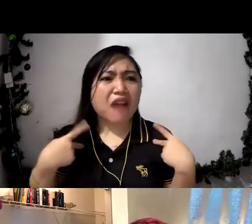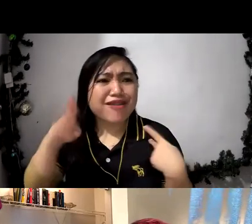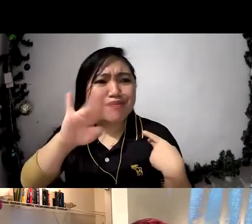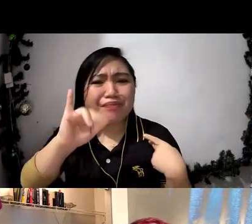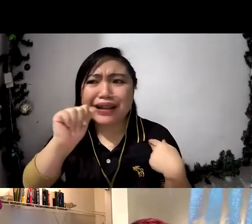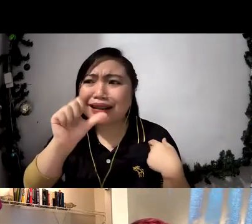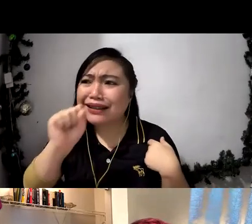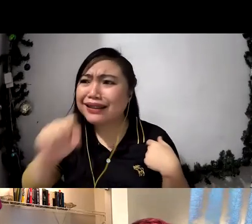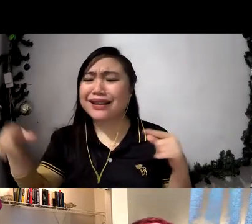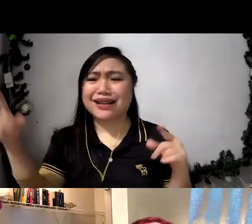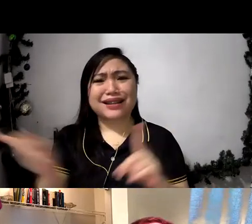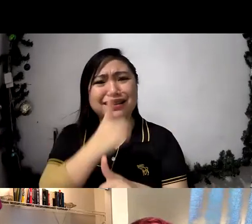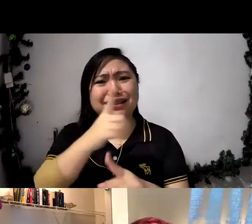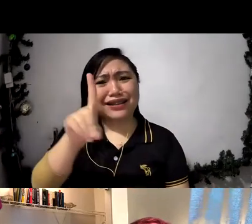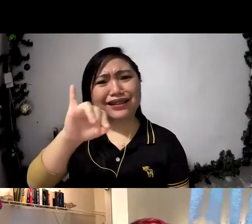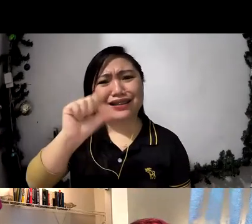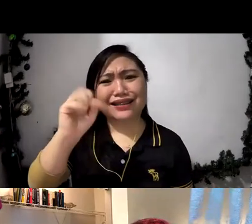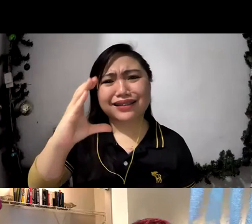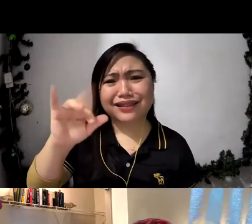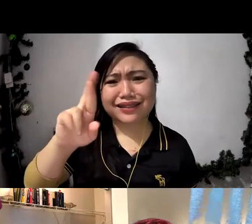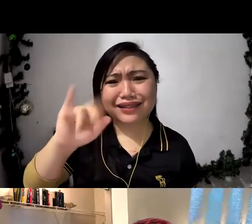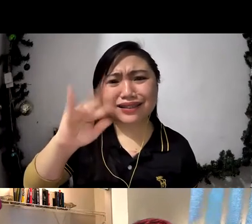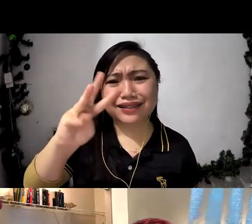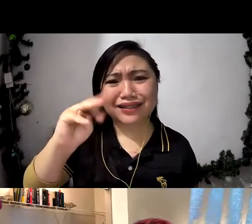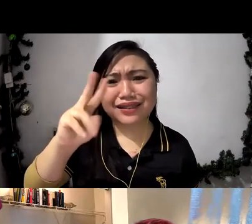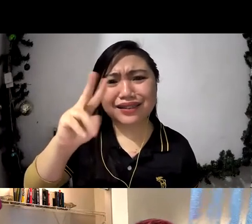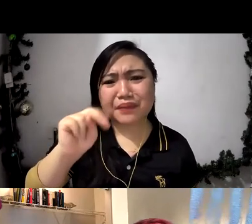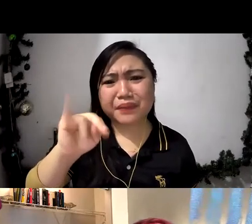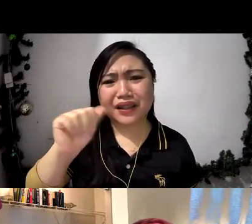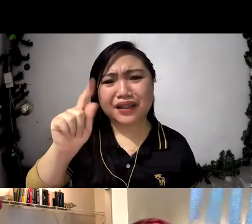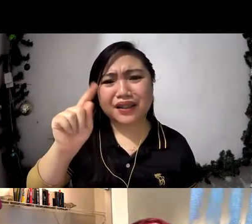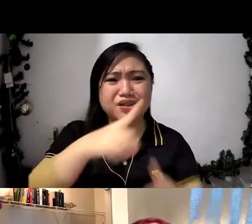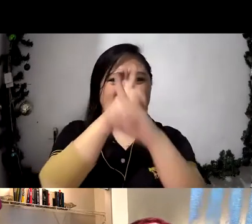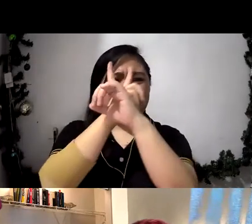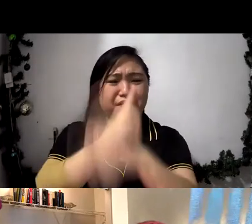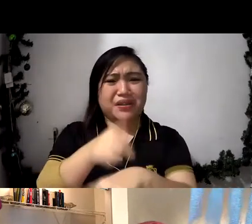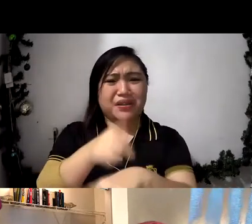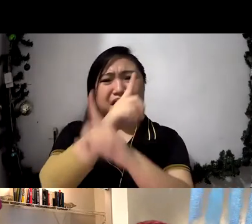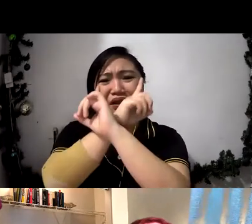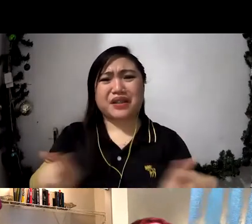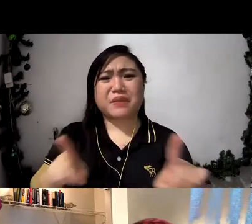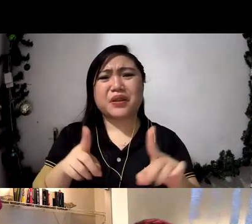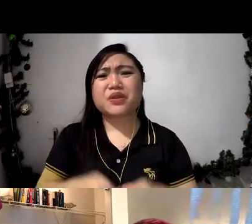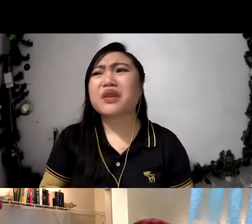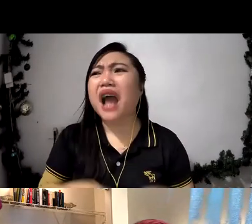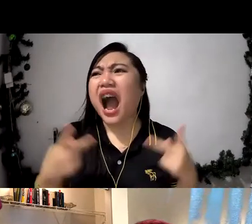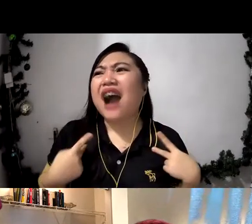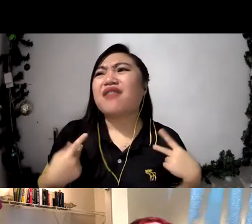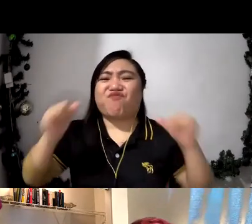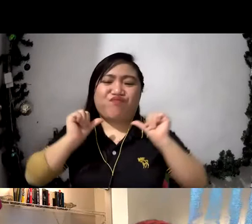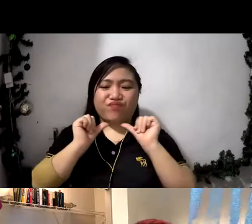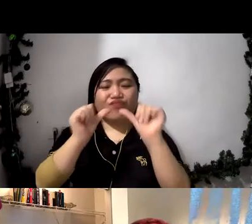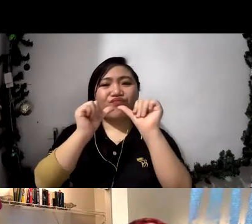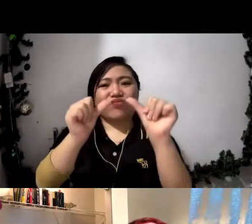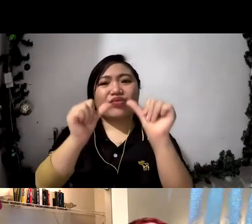na nararanasan at nakakaapekto sa ating development intervention ay mas lalong tumitindi at